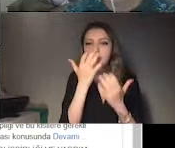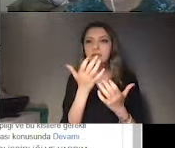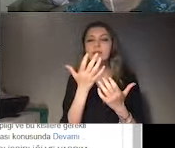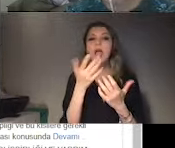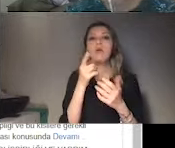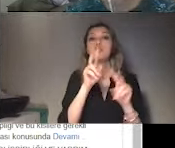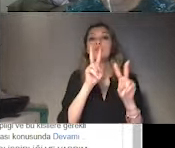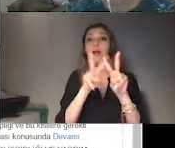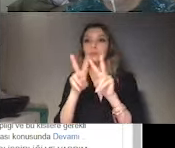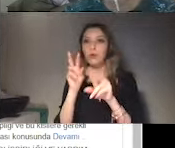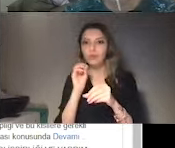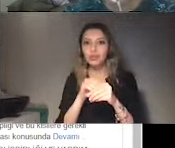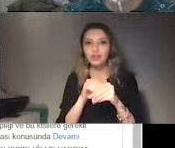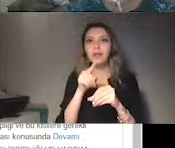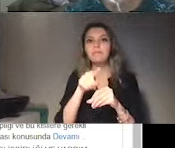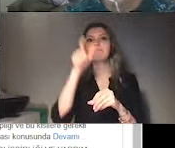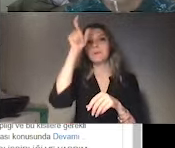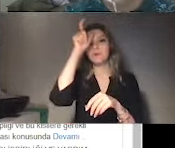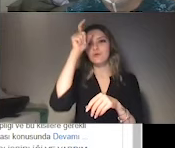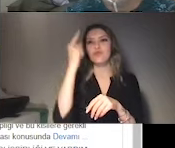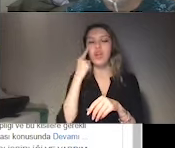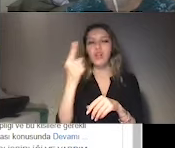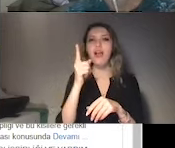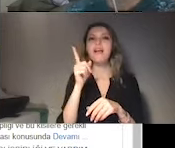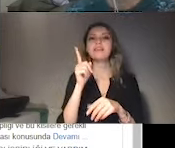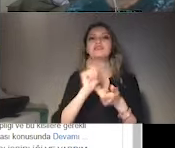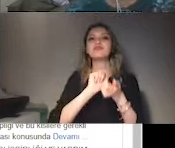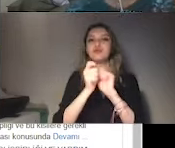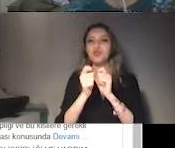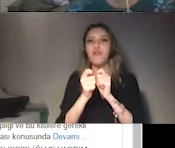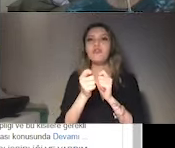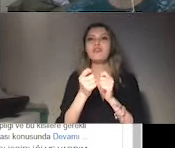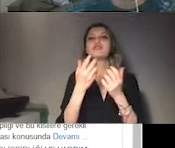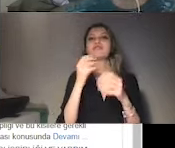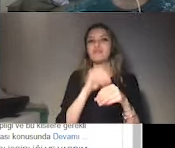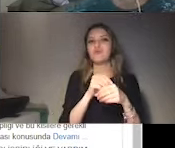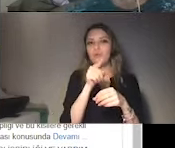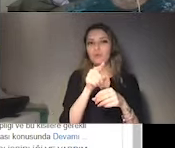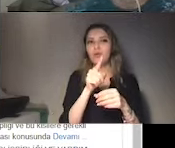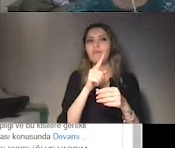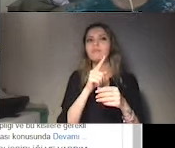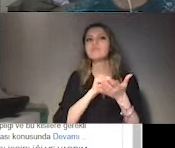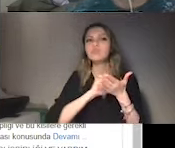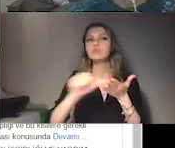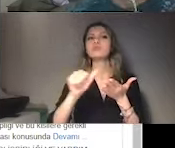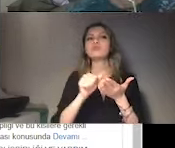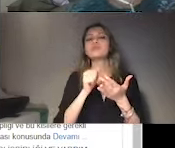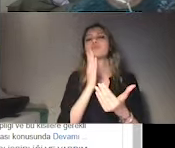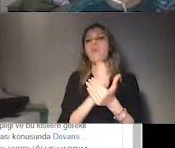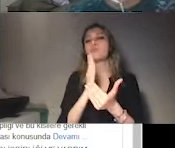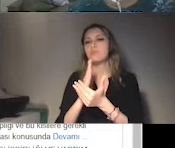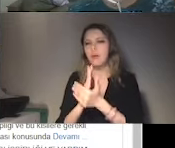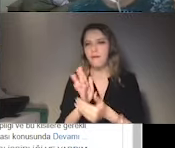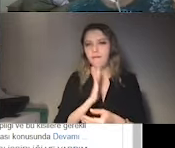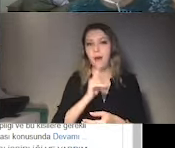web sitesinde Türkçe olarak, arka sırtındaki veri tabanı içerisinde Türkçe olarak bulmanız mümkün. Bu